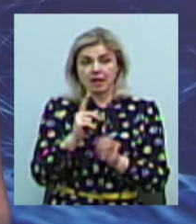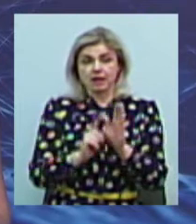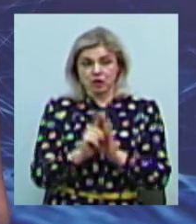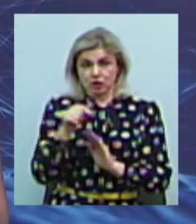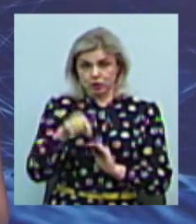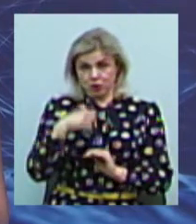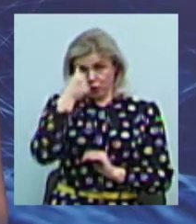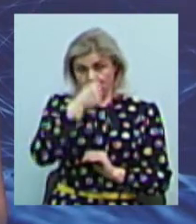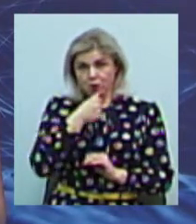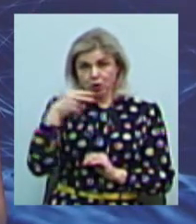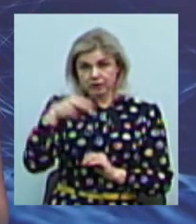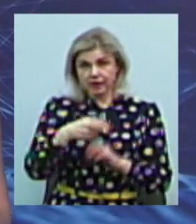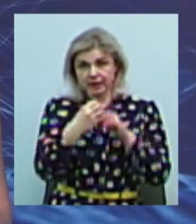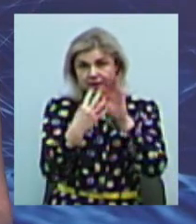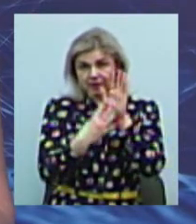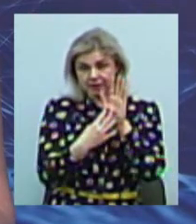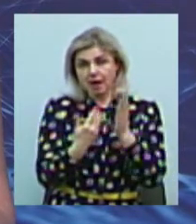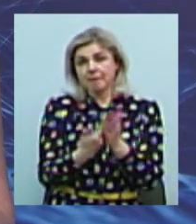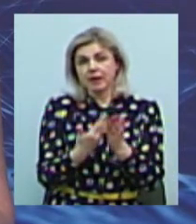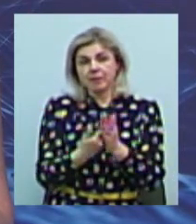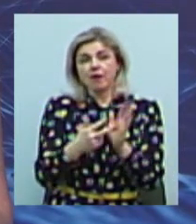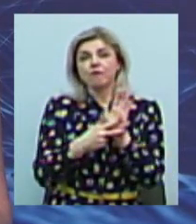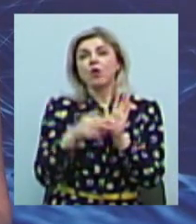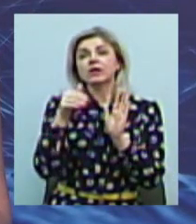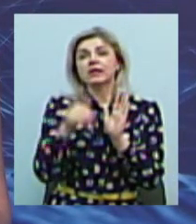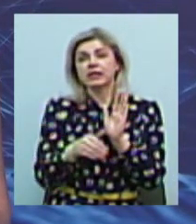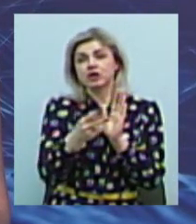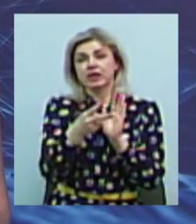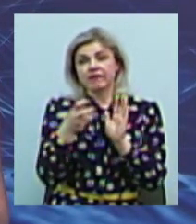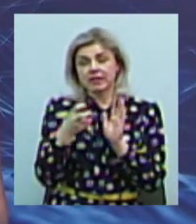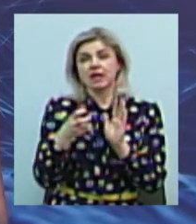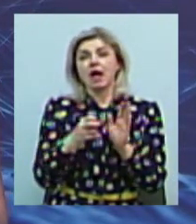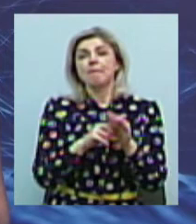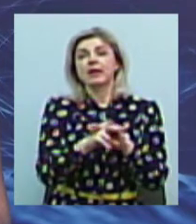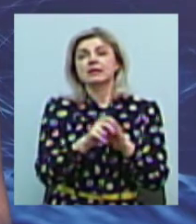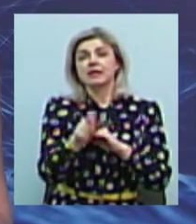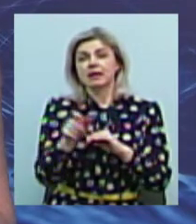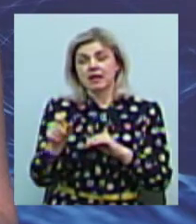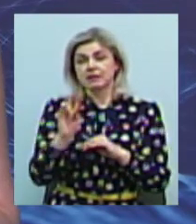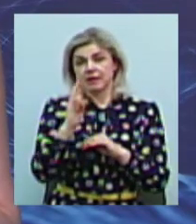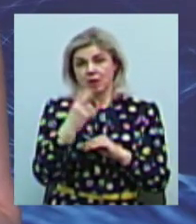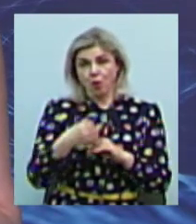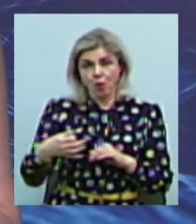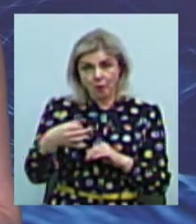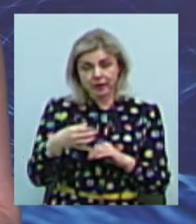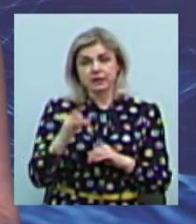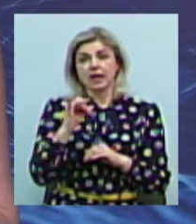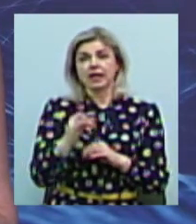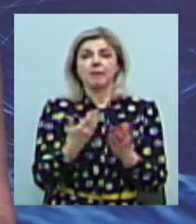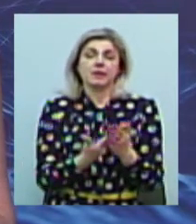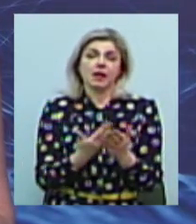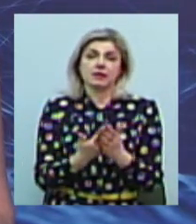року, 2019-го, приблизно 8200 переселенців у Миколаївській області і